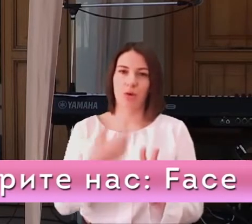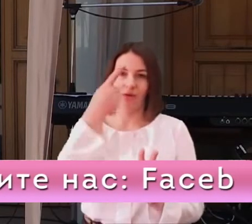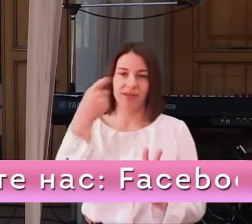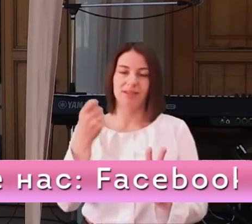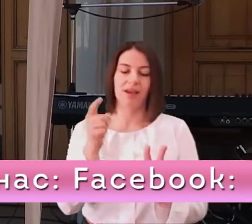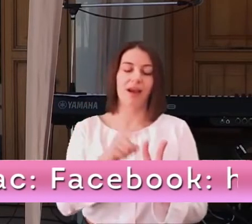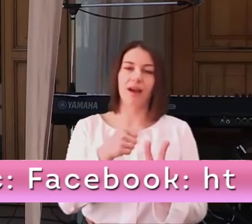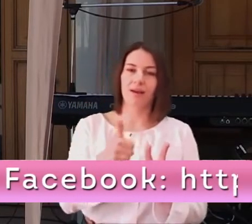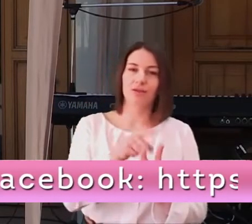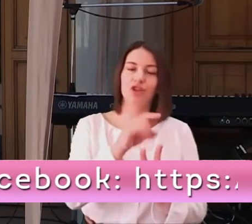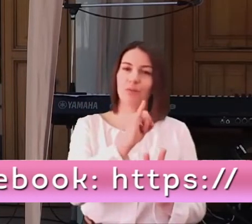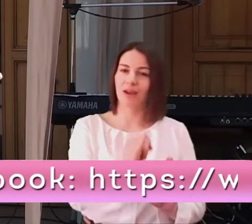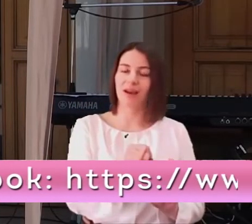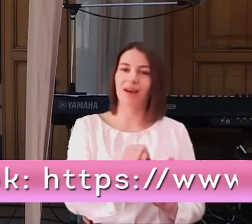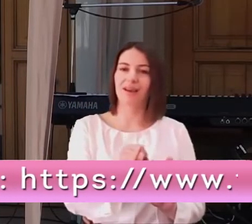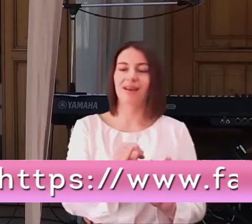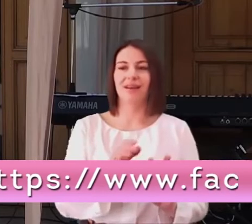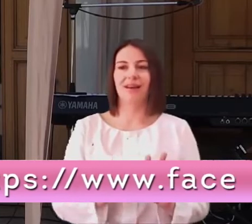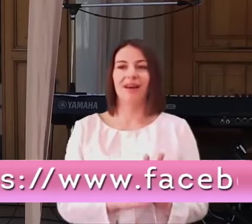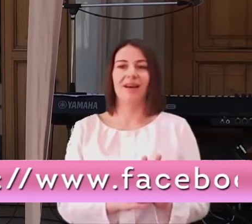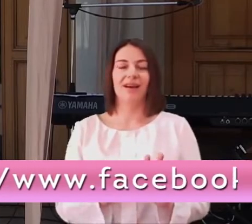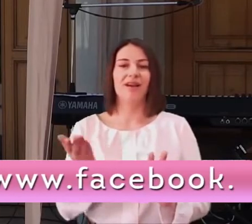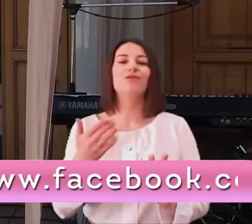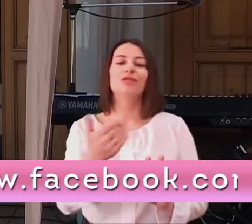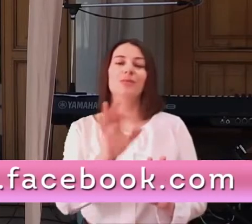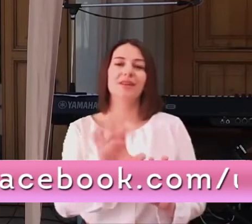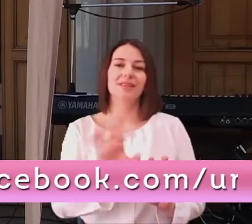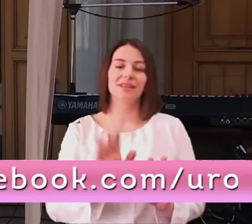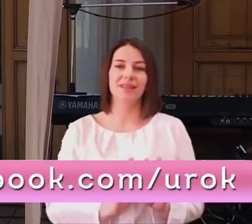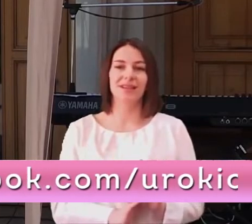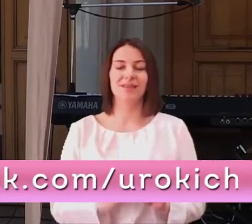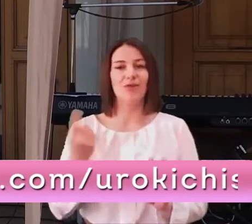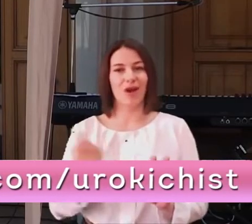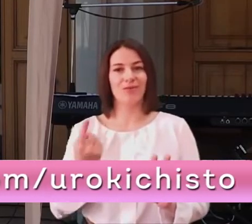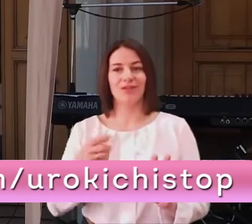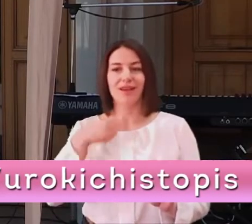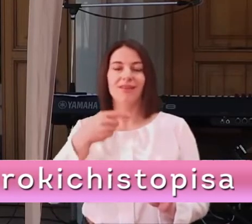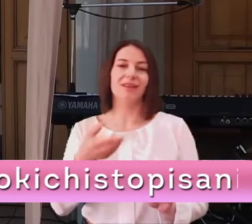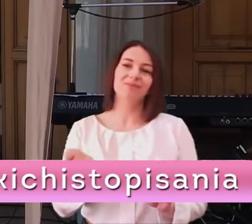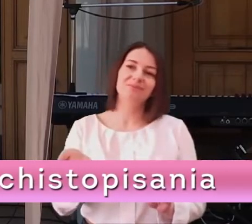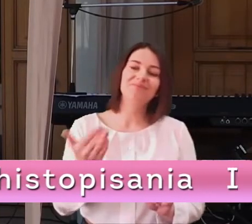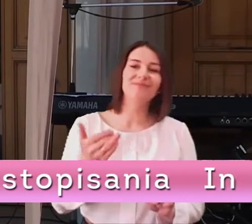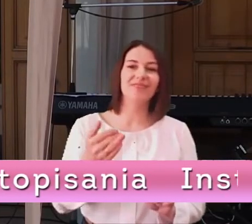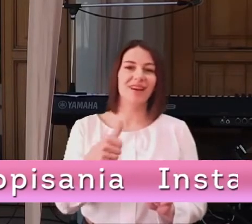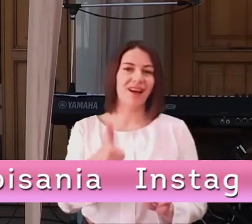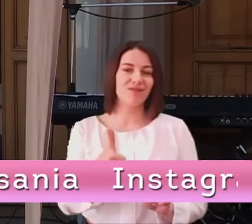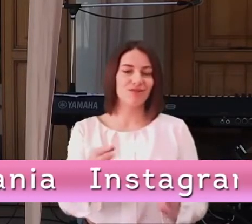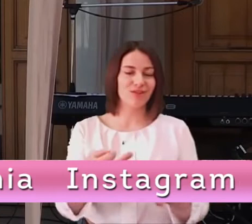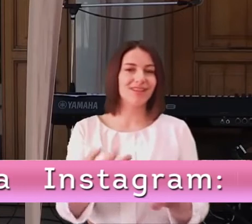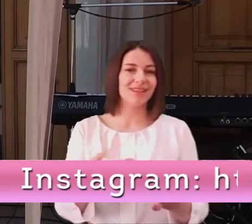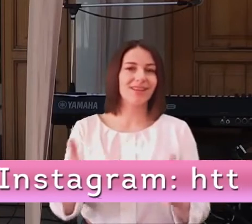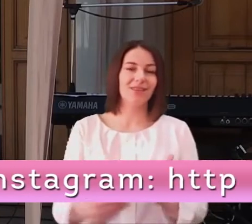мы человеку говорим: скажи, вот какая, ну, и как правило говорят: ну давай сначала хорошую. Однажды